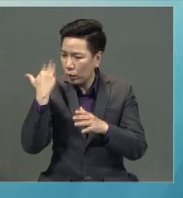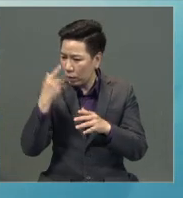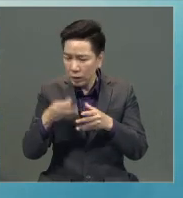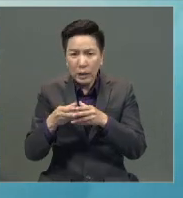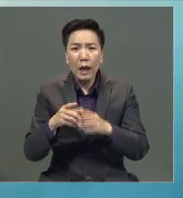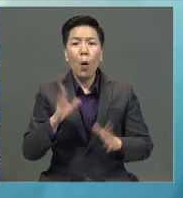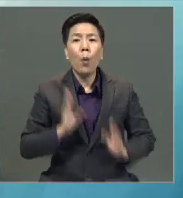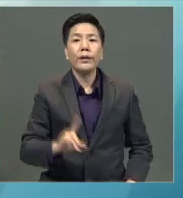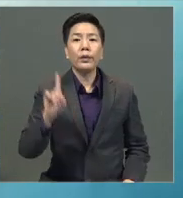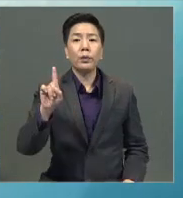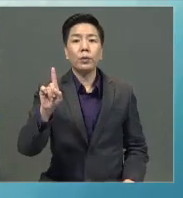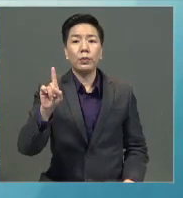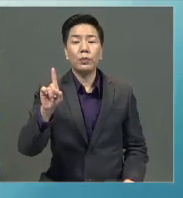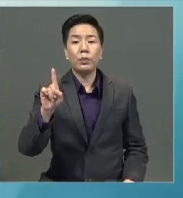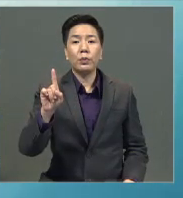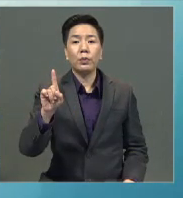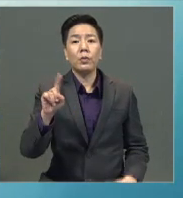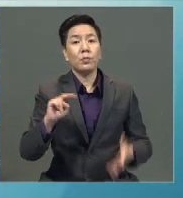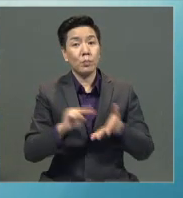เชื้อแค่เอ่อในช่วงที่ผ่านมาก็คือแค่ 1รายเท่านั้นเองเพราะฉะนั้นสิ่งต่างๆเหล่านี้เป็นชุดข้อมูลสถิติที่เราต้องมาเรียนรู้กันนะครับ